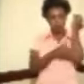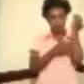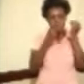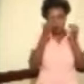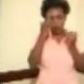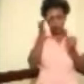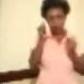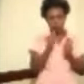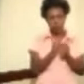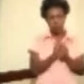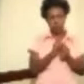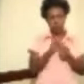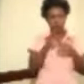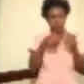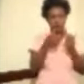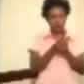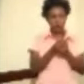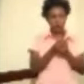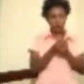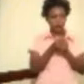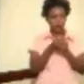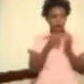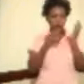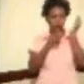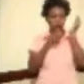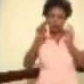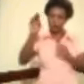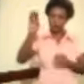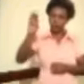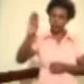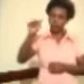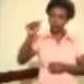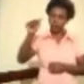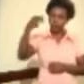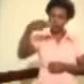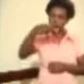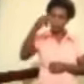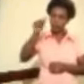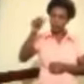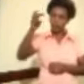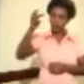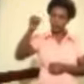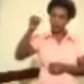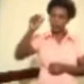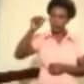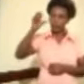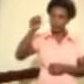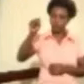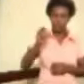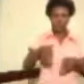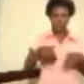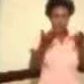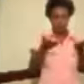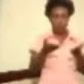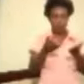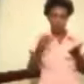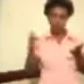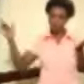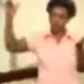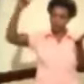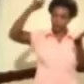foutu rivaliser avec Bahamas, avec Cuba, même avec la République dominicaine. Cependant, tourisme n'a